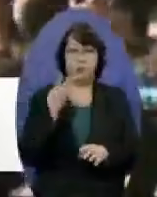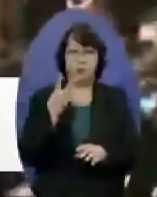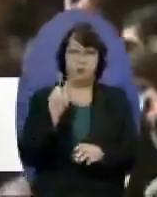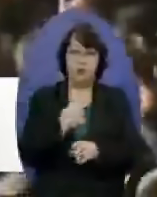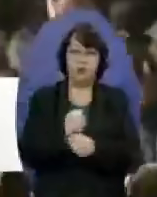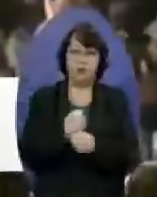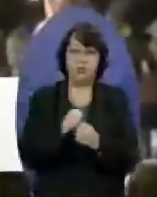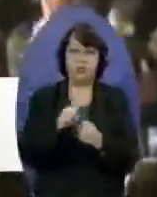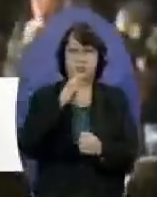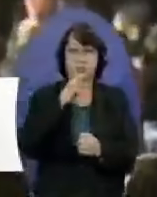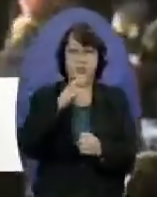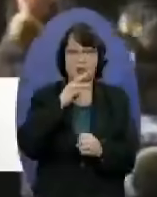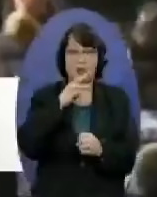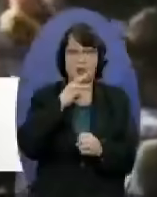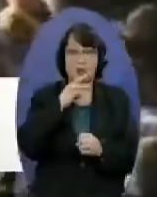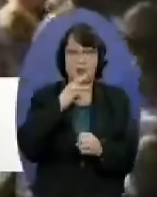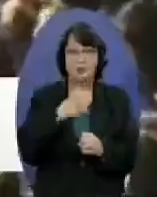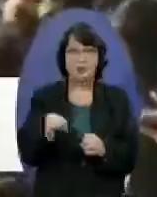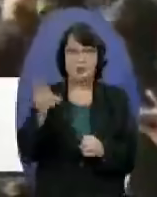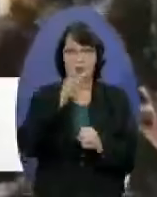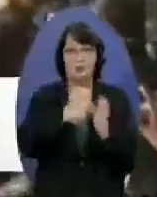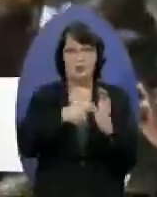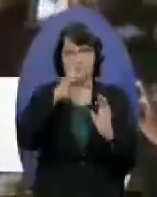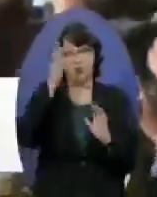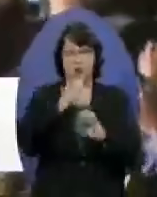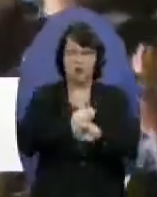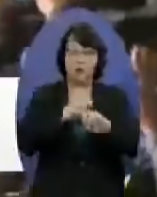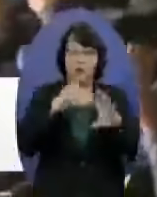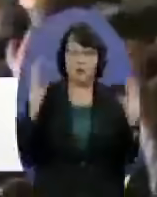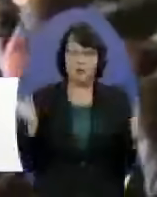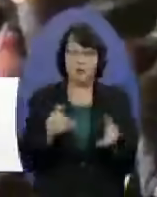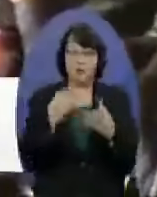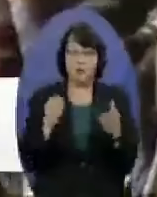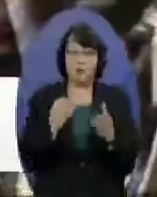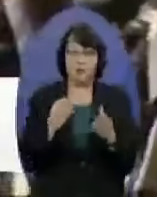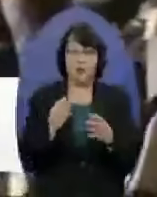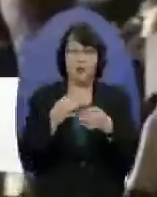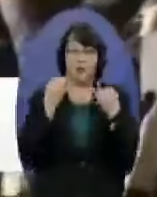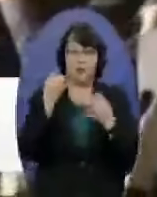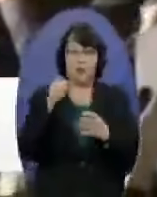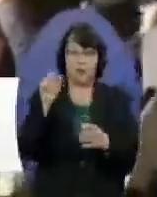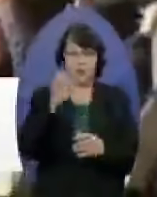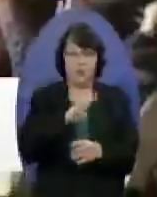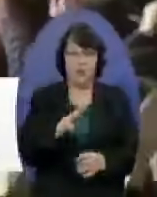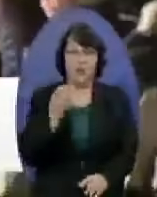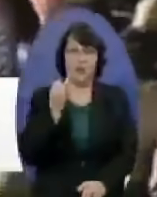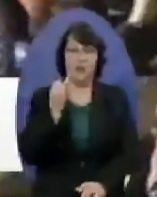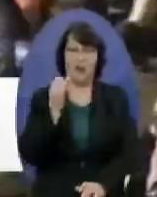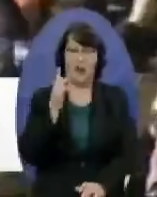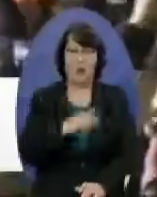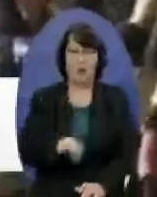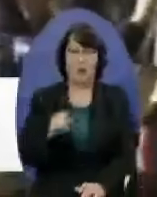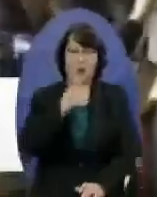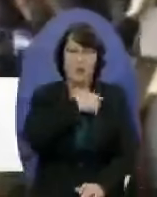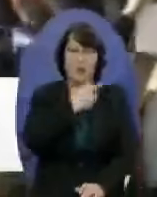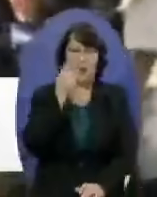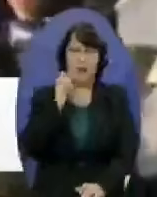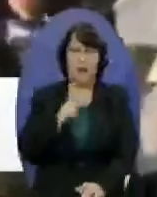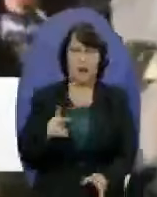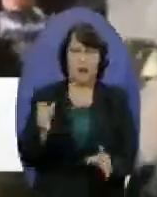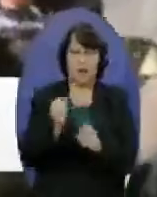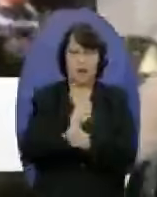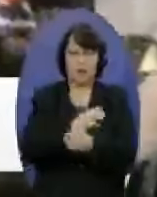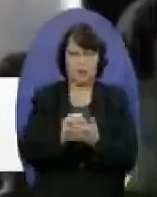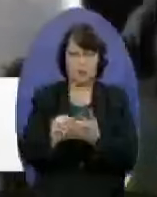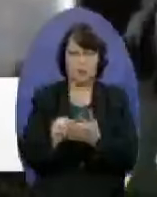мэдээллийг нийтэд дэлгэхийг шаардаж байна. Тодорхойлбол Конгресст гарцсан намынхан Ираны генералыг устгасан тусгай ажиллагааны тухай мэдээллийг